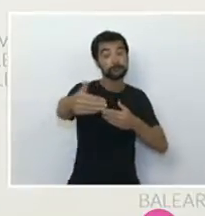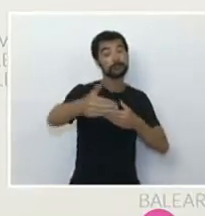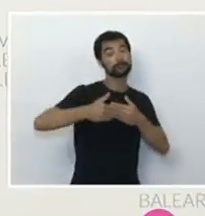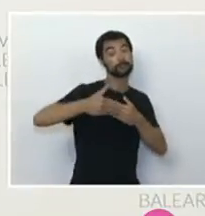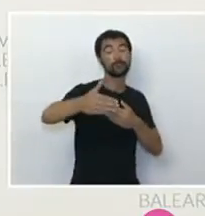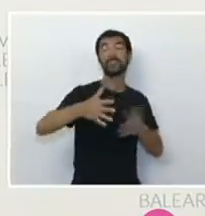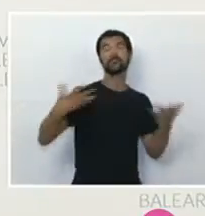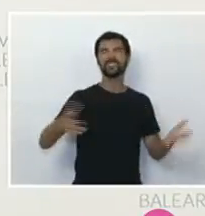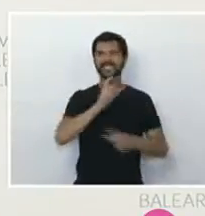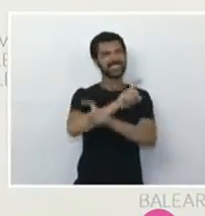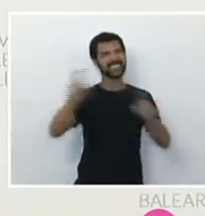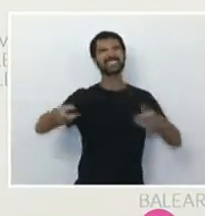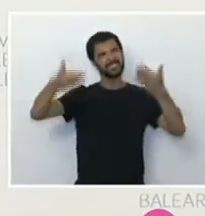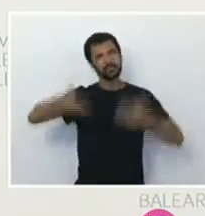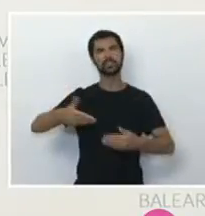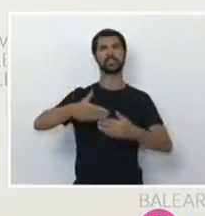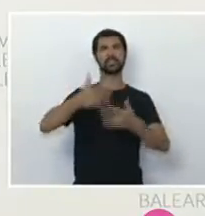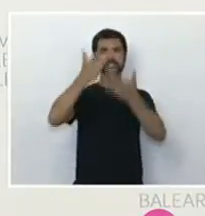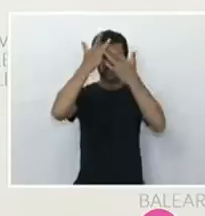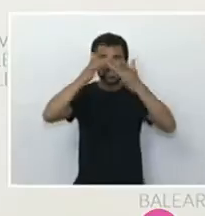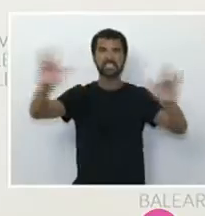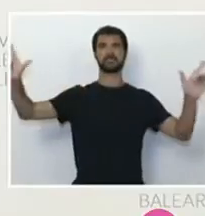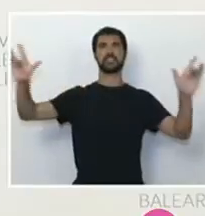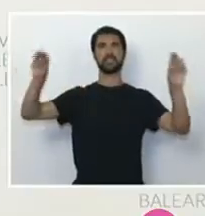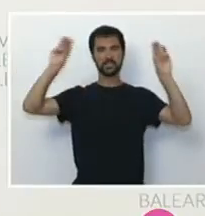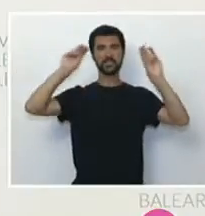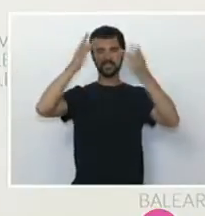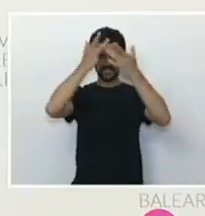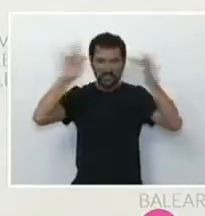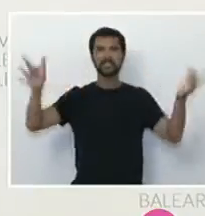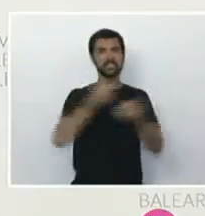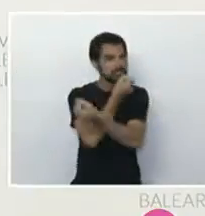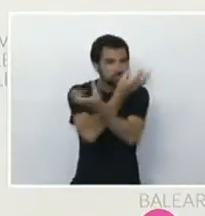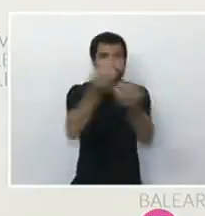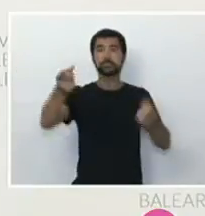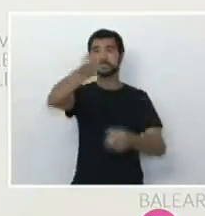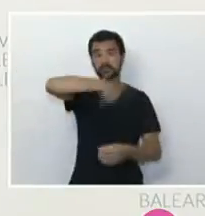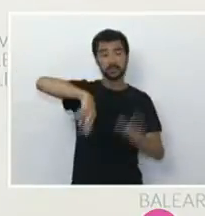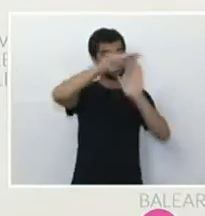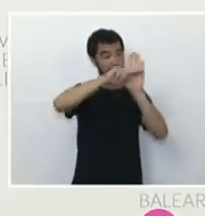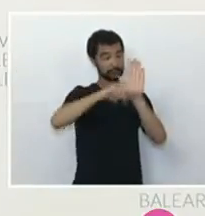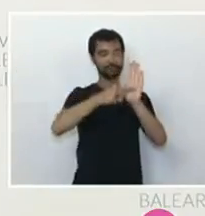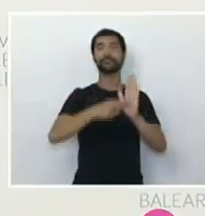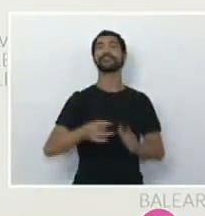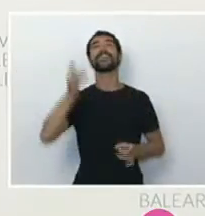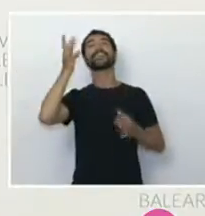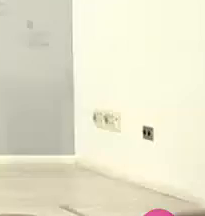important fer pedagogia entre la ciutadania que les mesures s'aprenen per necessitat.